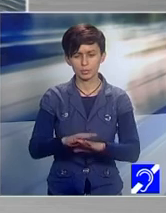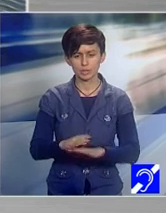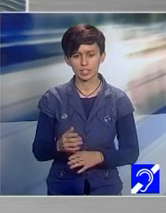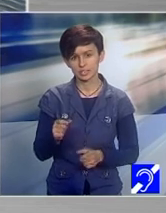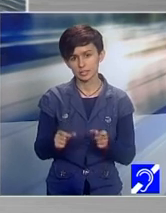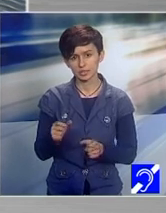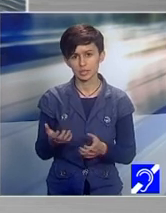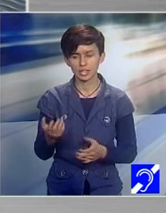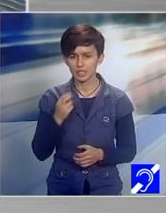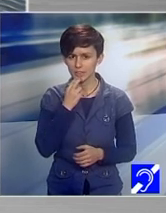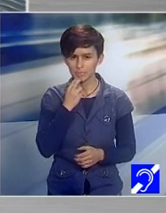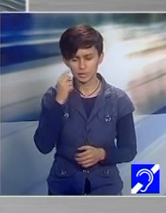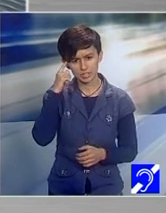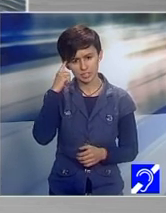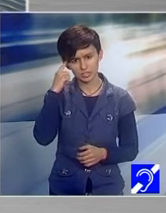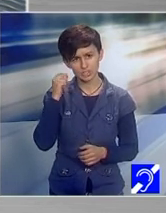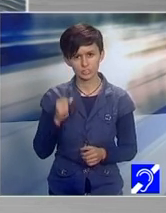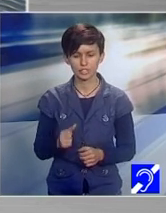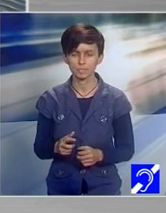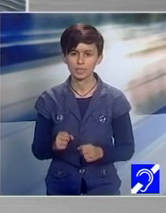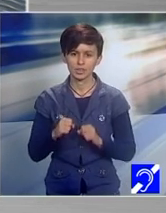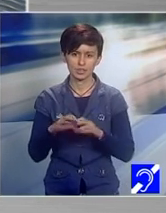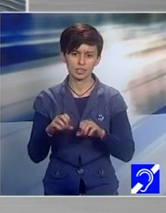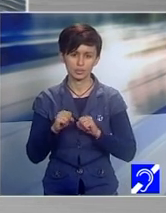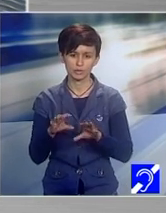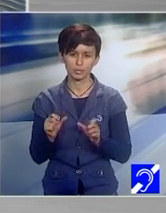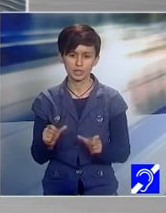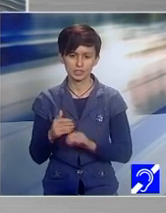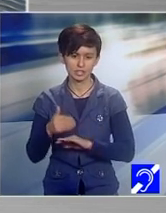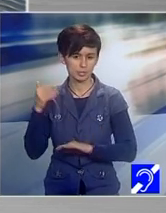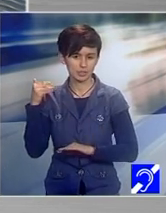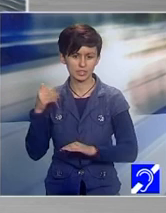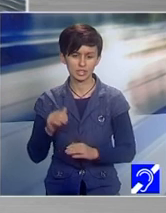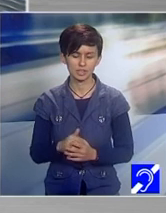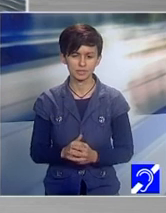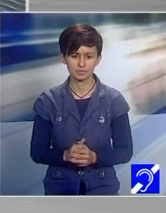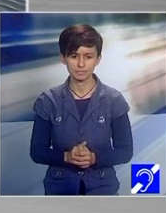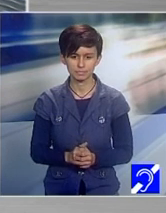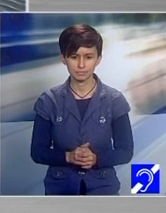sigur, preîntâmpină, informează, previne? Asta era întrebarea.